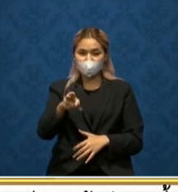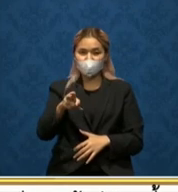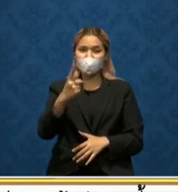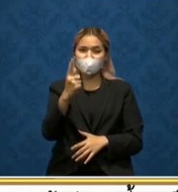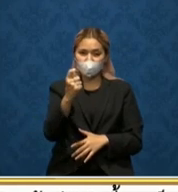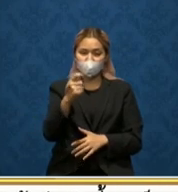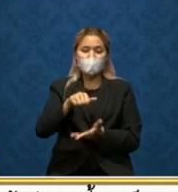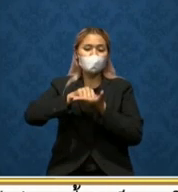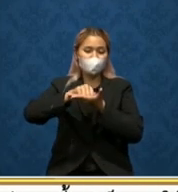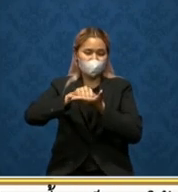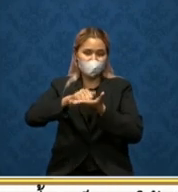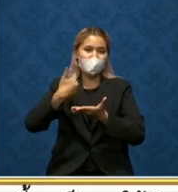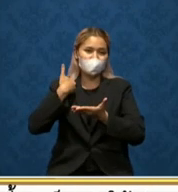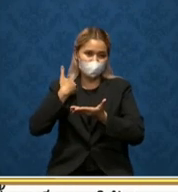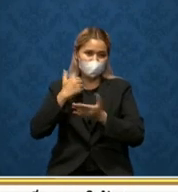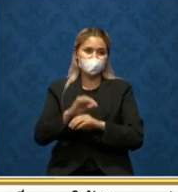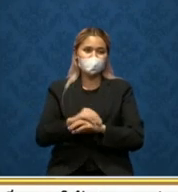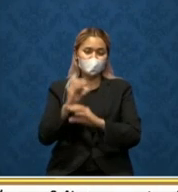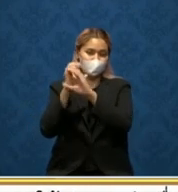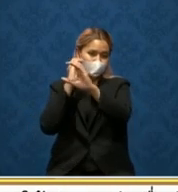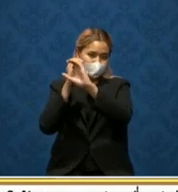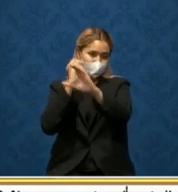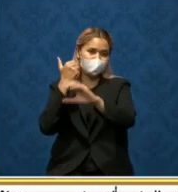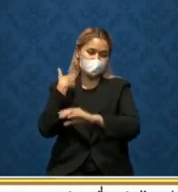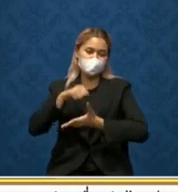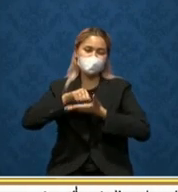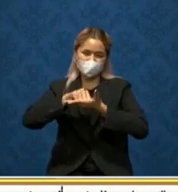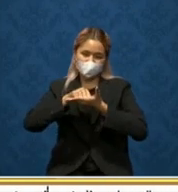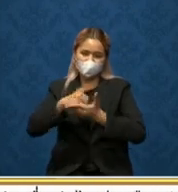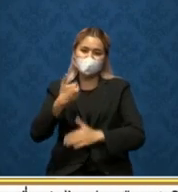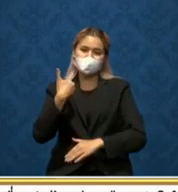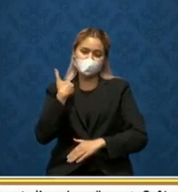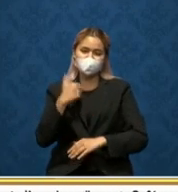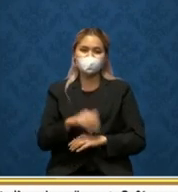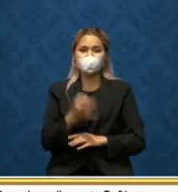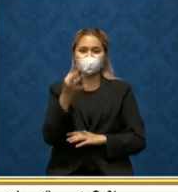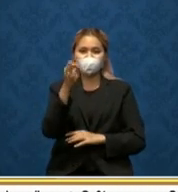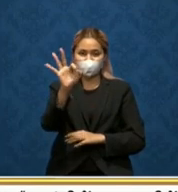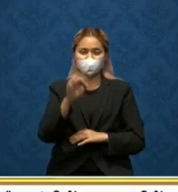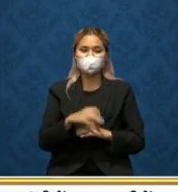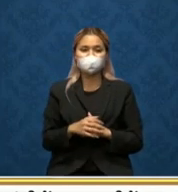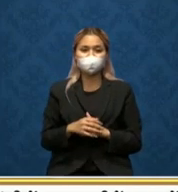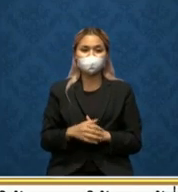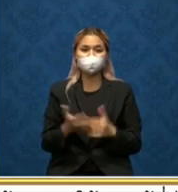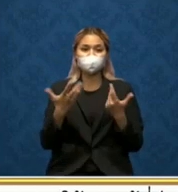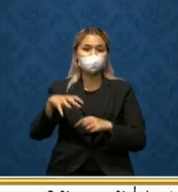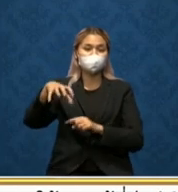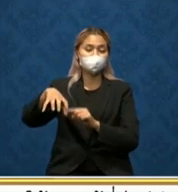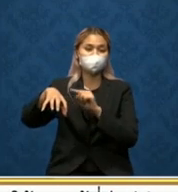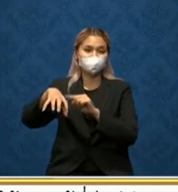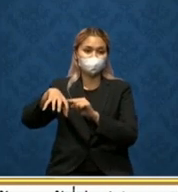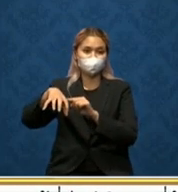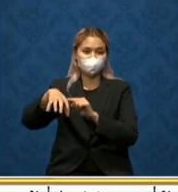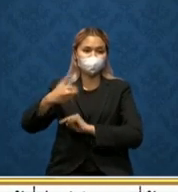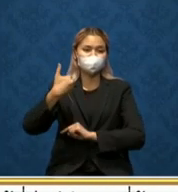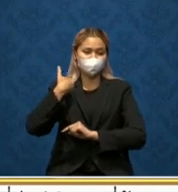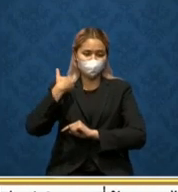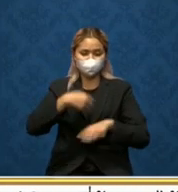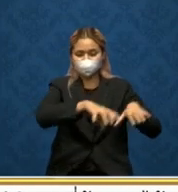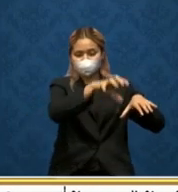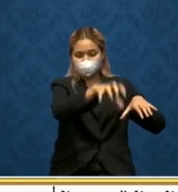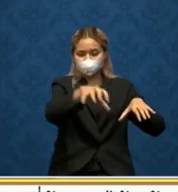มีหลายคันอยู่นะครับอันนี้โดนรบป้ายทะเบียนไปนะครับเป็นป้ายทะเบียนทหารต่อไปครับท่านประาอาณาจักรเสนาพาณิชย์ครับไม่ได้มีแค่นี้หรอกผมยัง